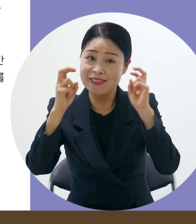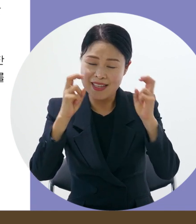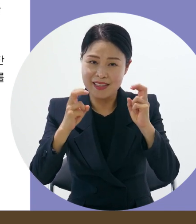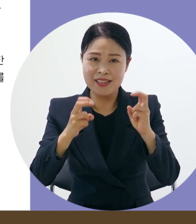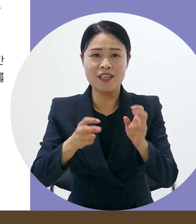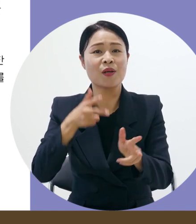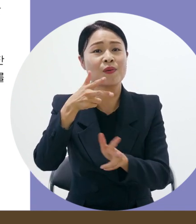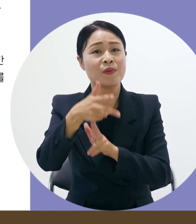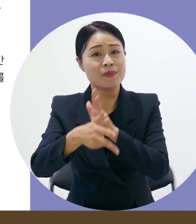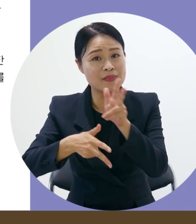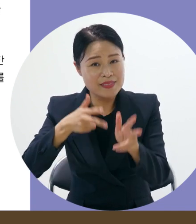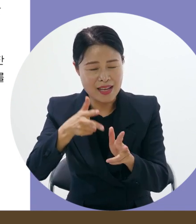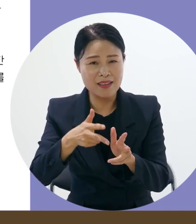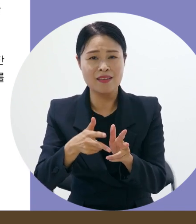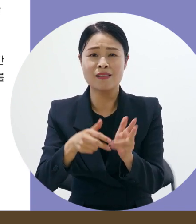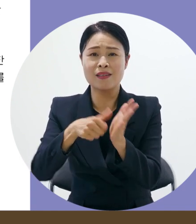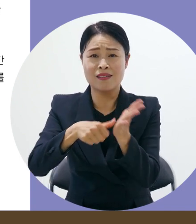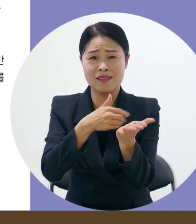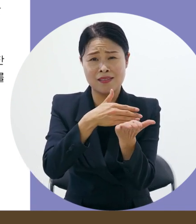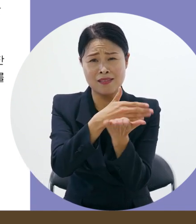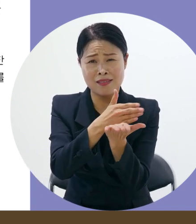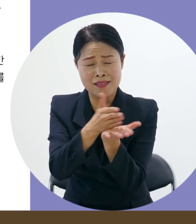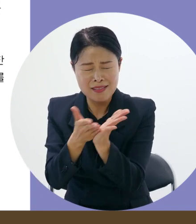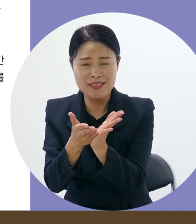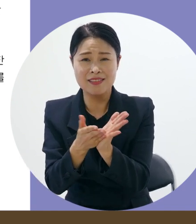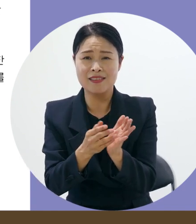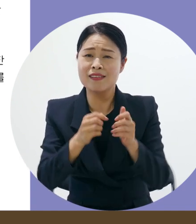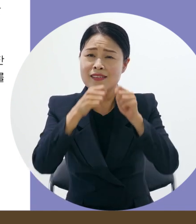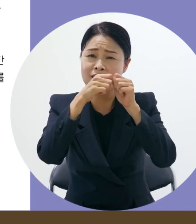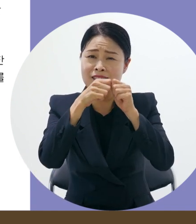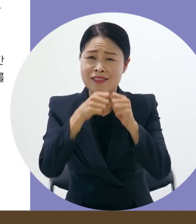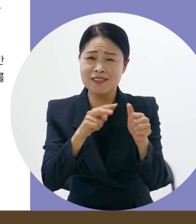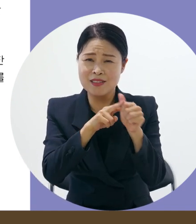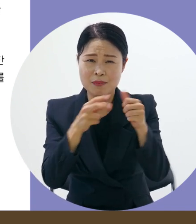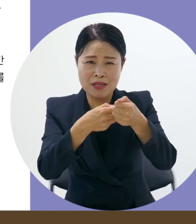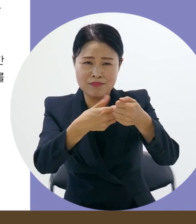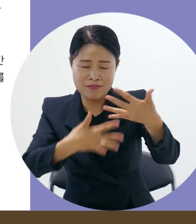등 자세한 정보를 확인할 수 있습니다.